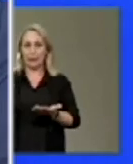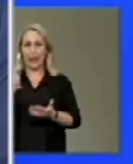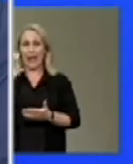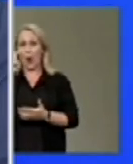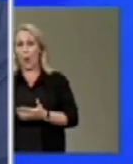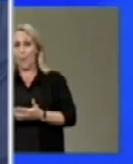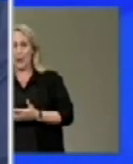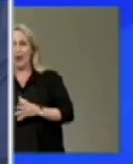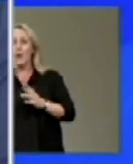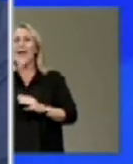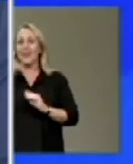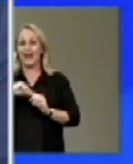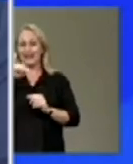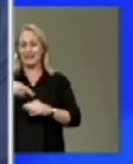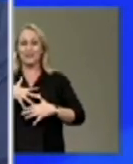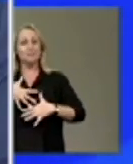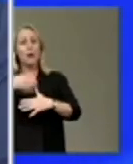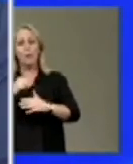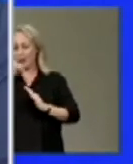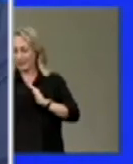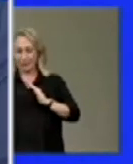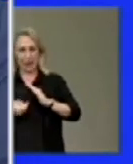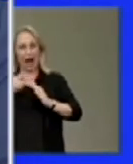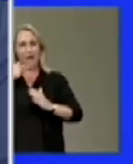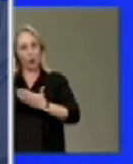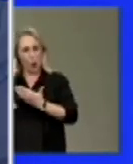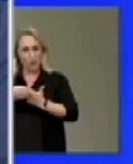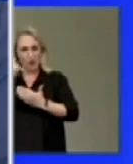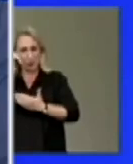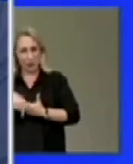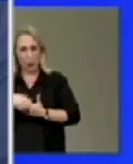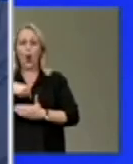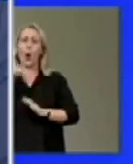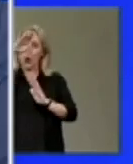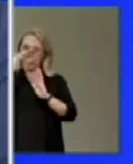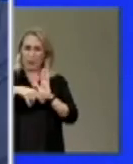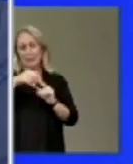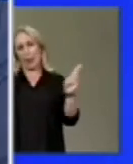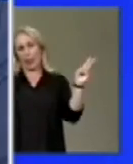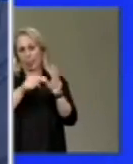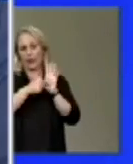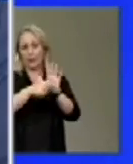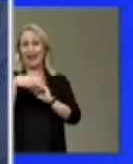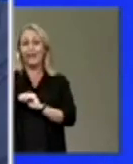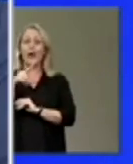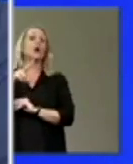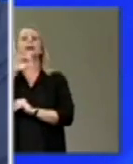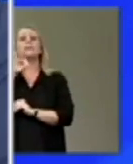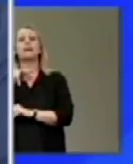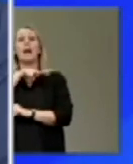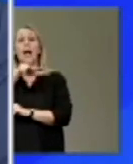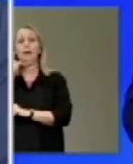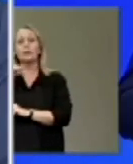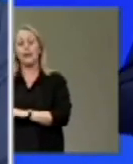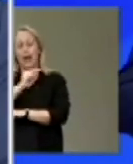λιπ να λένε ότι ε οι αυξήσεις στο στην ενέργεια και στο ρεύμα θα είναι ή